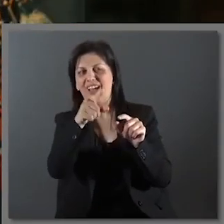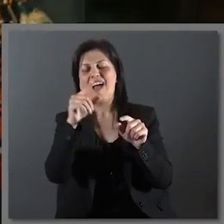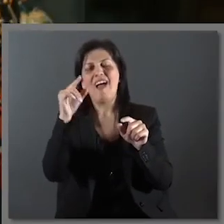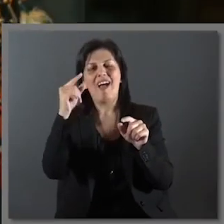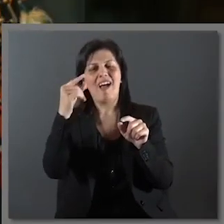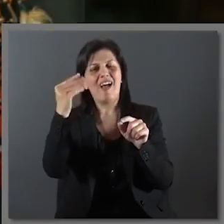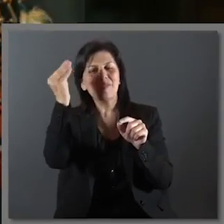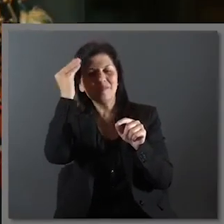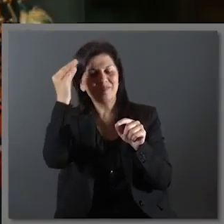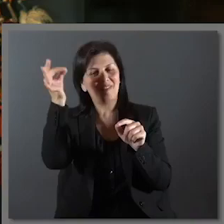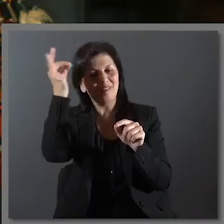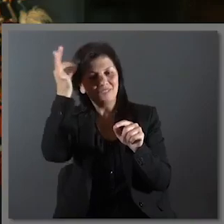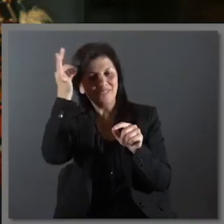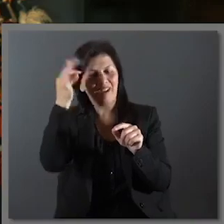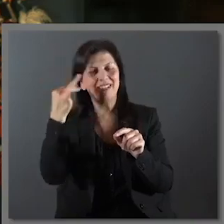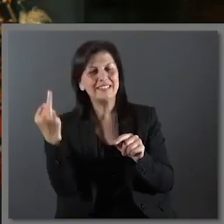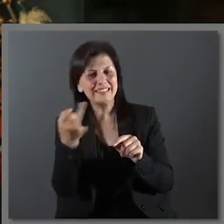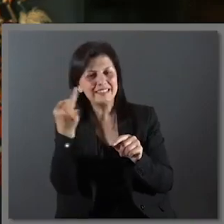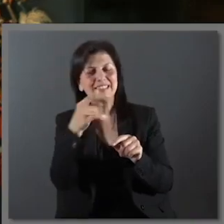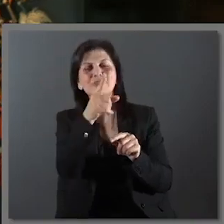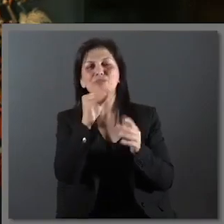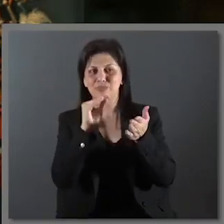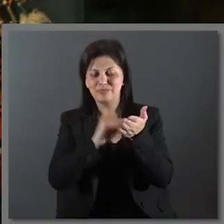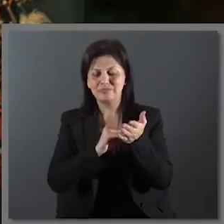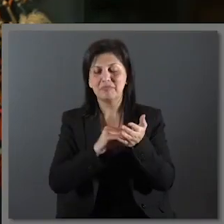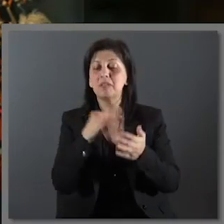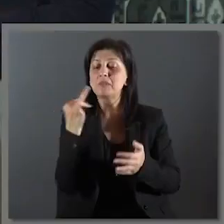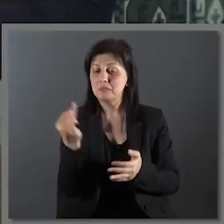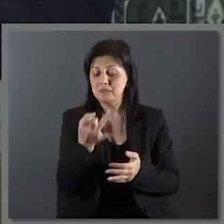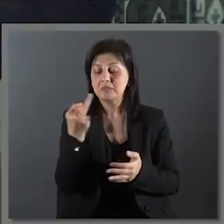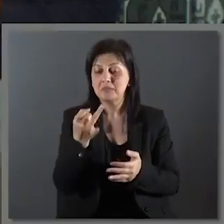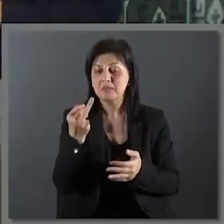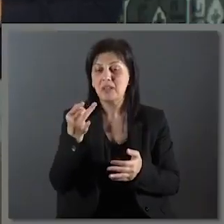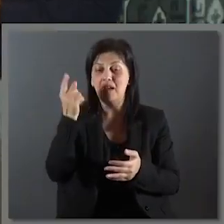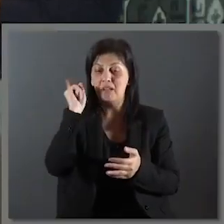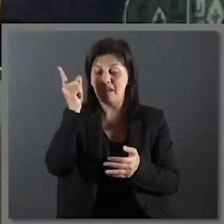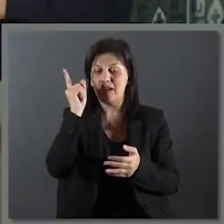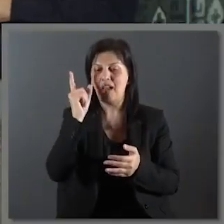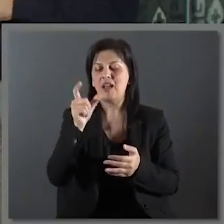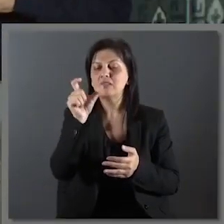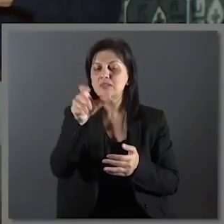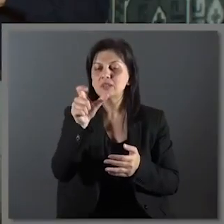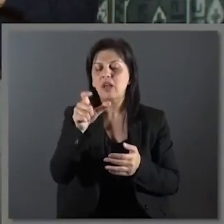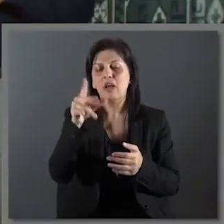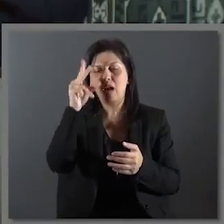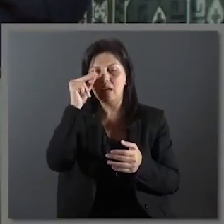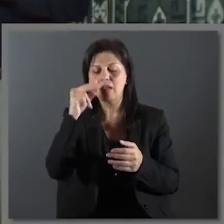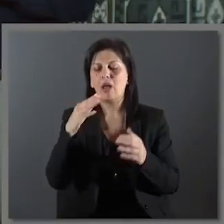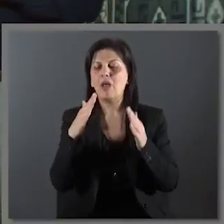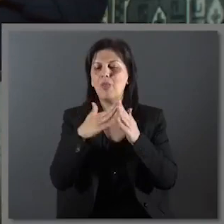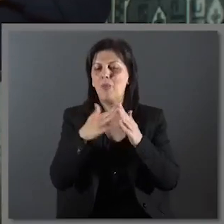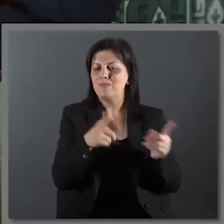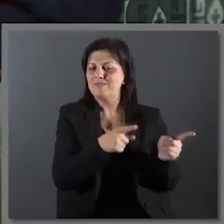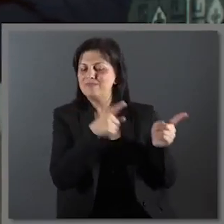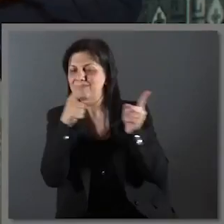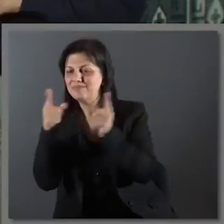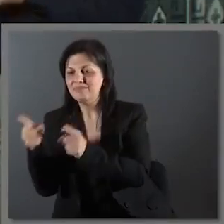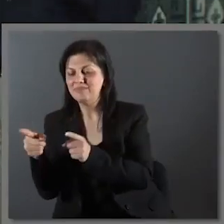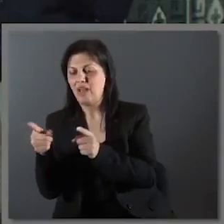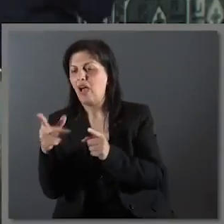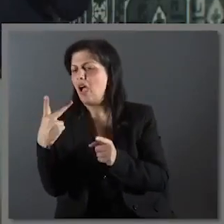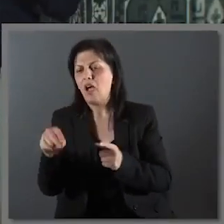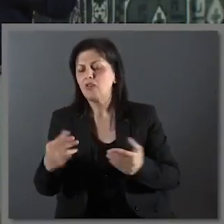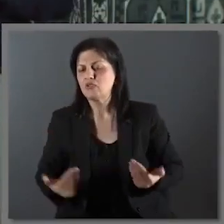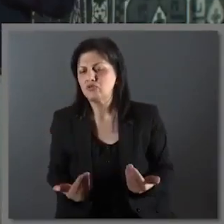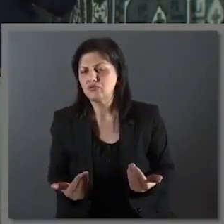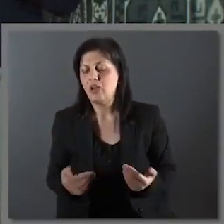günlərin xatirəsi kimi saxlamışlar. Görəsən, keçmişdə insanlar bir yerdən digər yerə köçəndə harada yaşayırdılar?